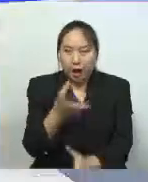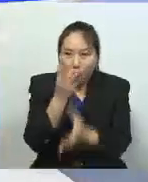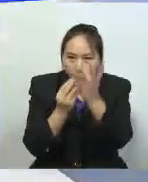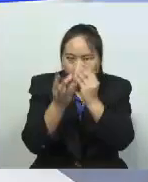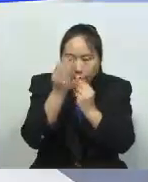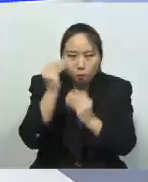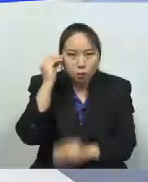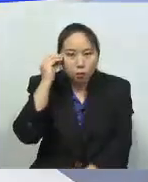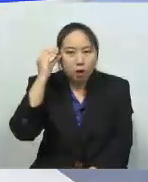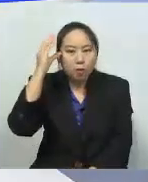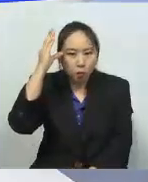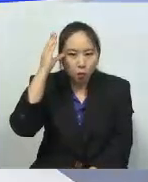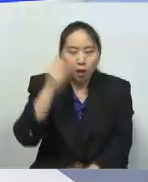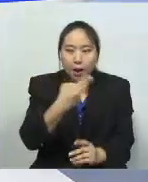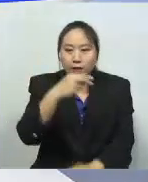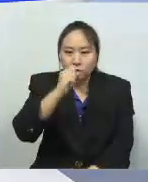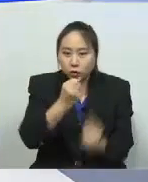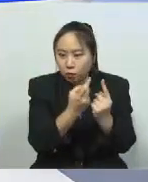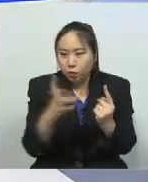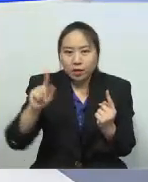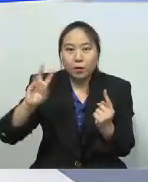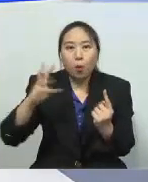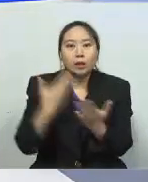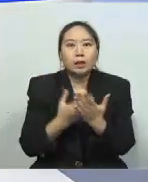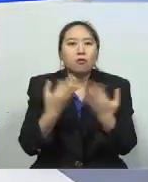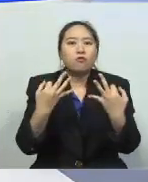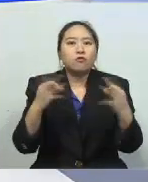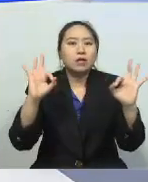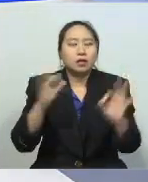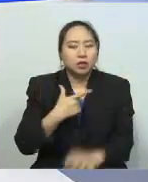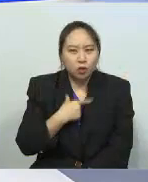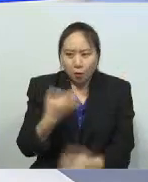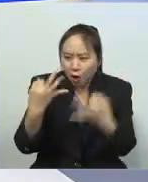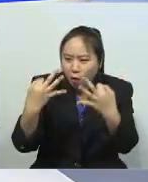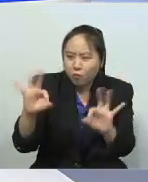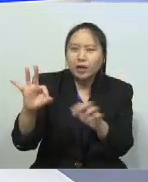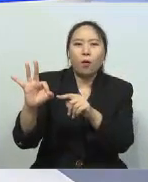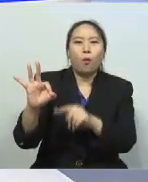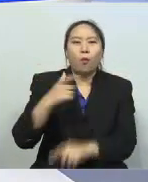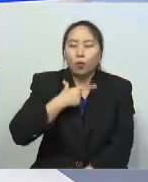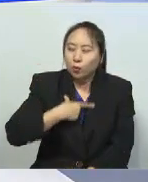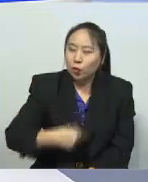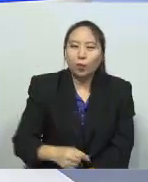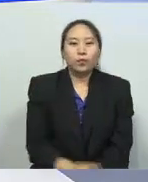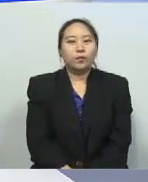มตลาดความรู้ด้วยนะคะ26หลักสูตรไม่เสียตังค์เลยสักบาท ใช่ชอบมากพอได้ยินคำว่าฟรีนี่แบบสะดุ้งตัวขึ้นมาเลยนะ ค่ะ